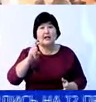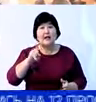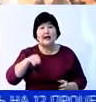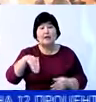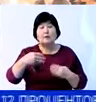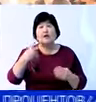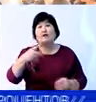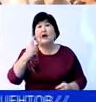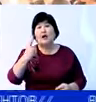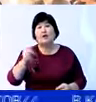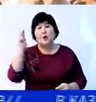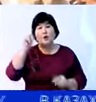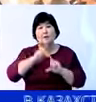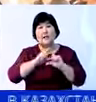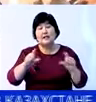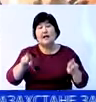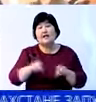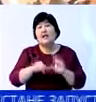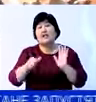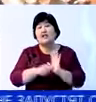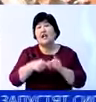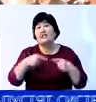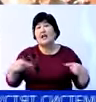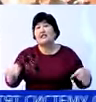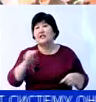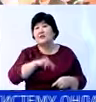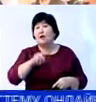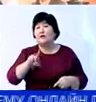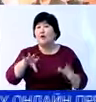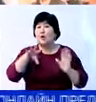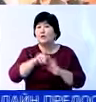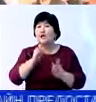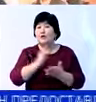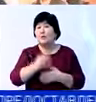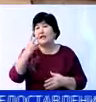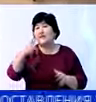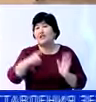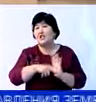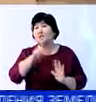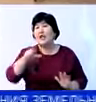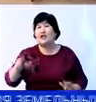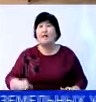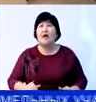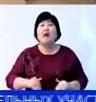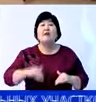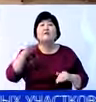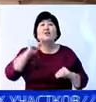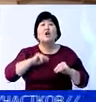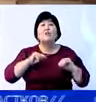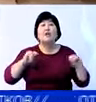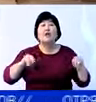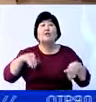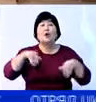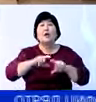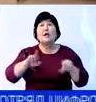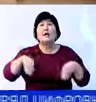представлен 21 учебное заведение, а также 6 разных сфер. То есть в ее составе будет 27 человек. В Высшем педагогическом колледже было